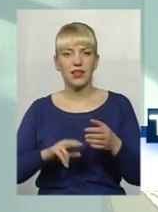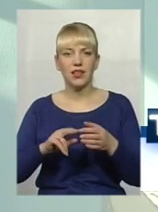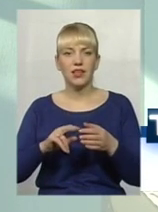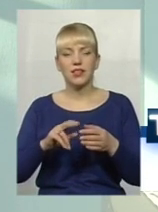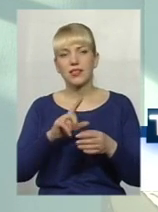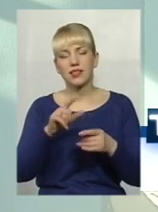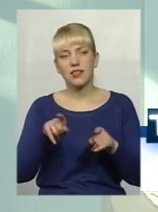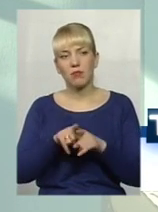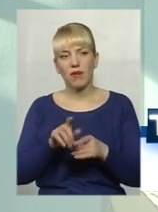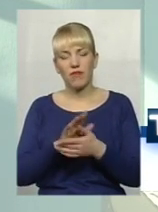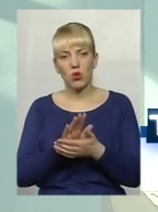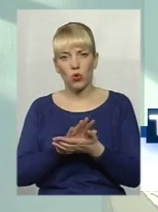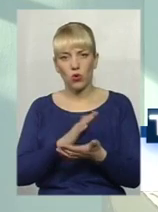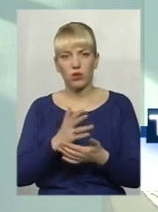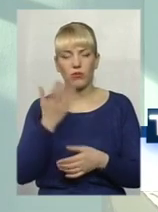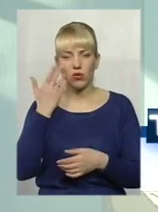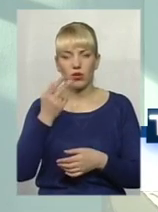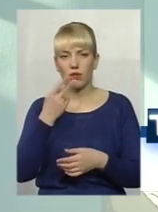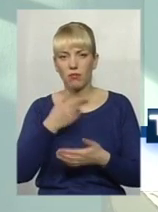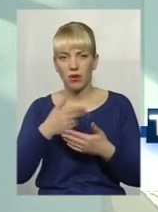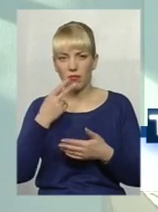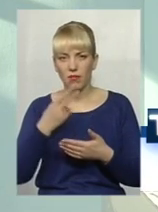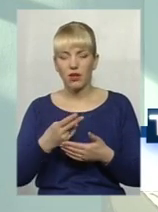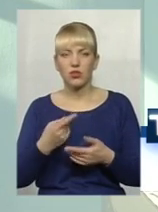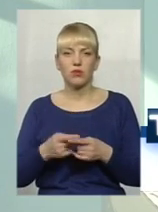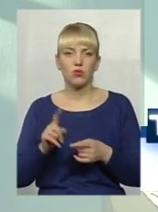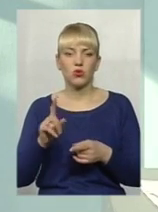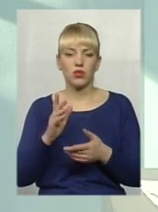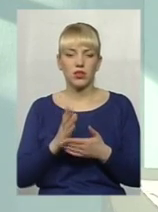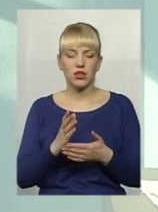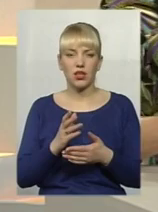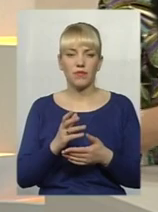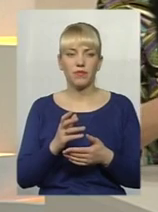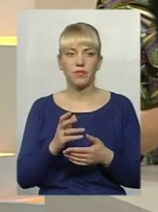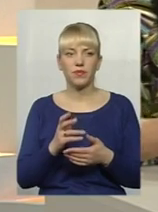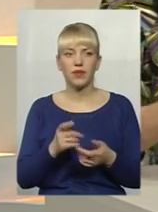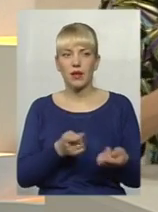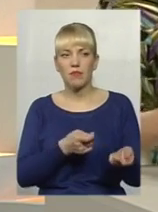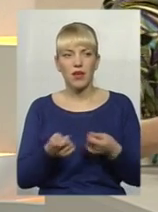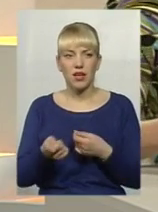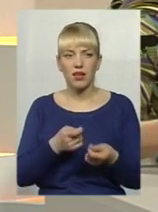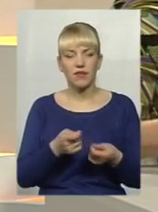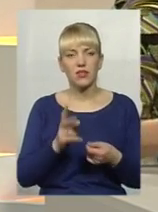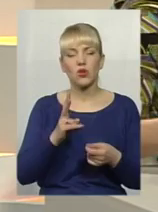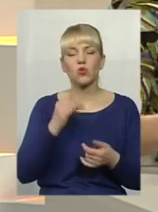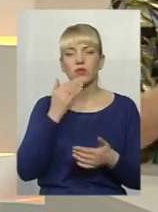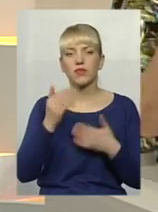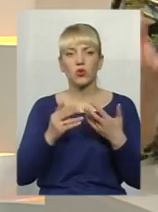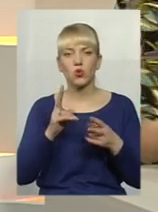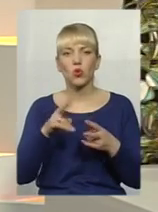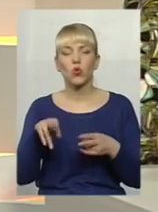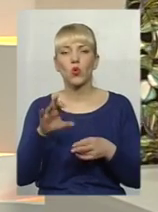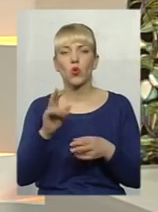Коли ми бачили, що є і оператор з утилізації, і ті дилери, і перевізники, до кого можна звернутися?